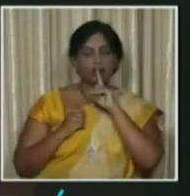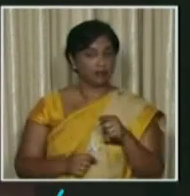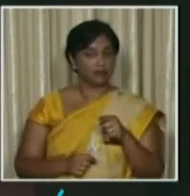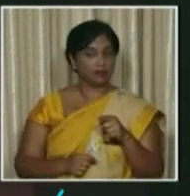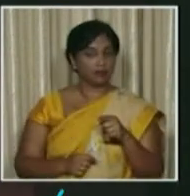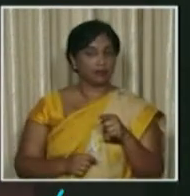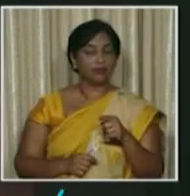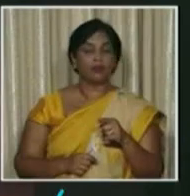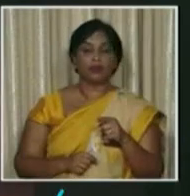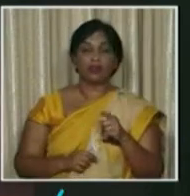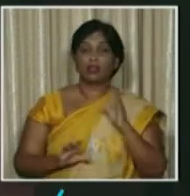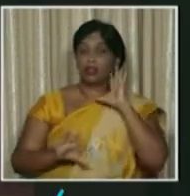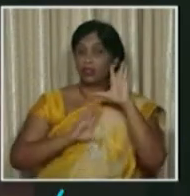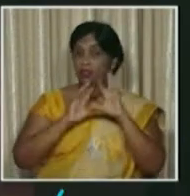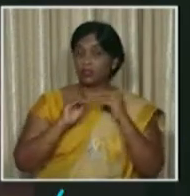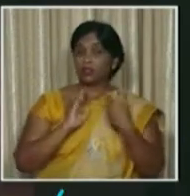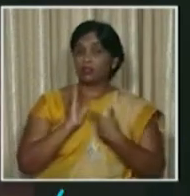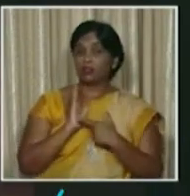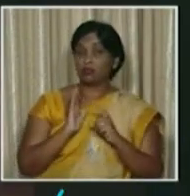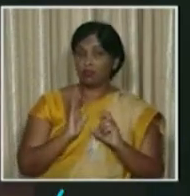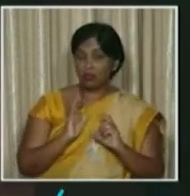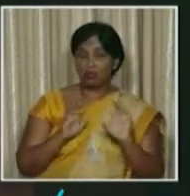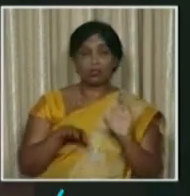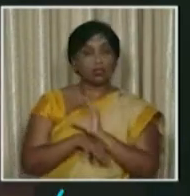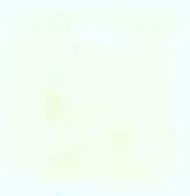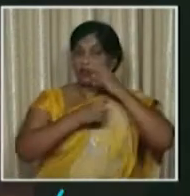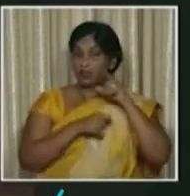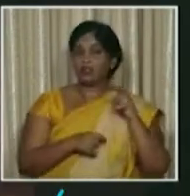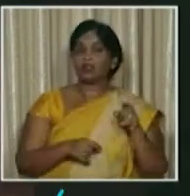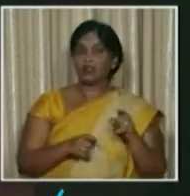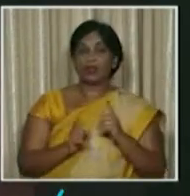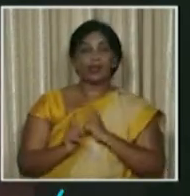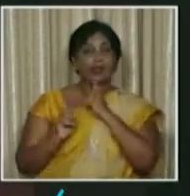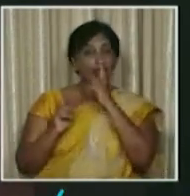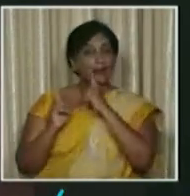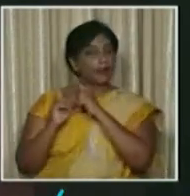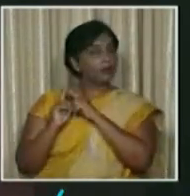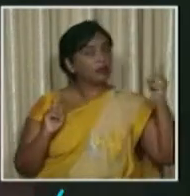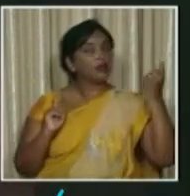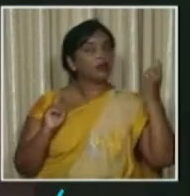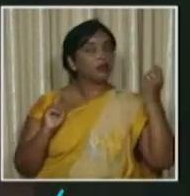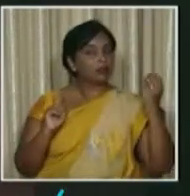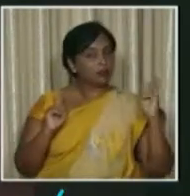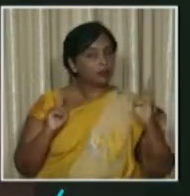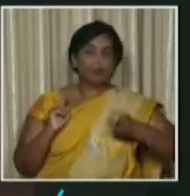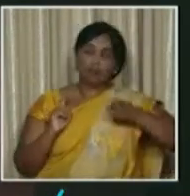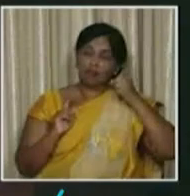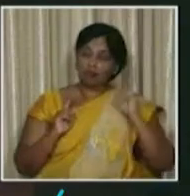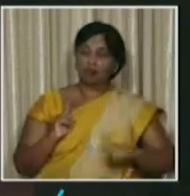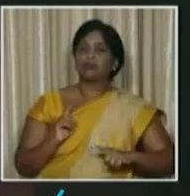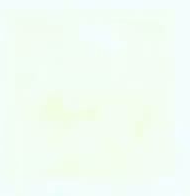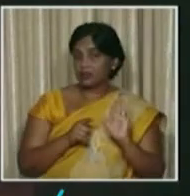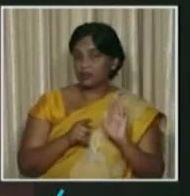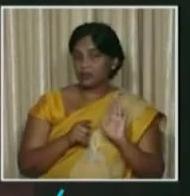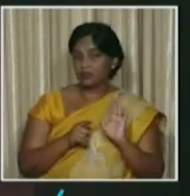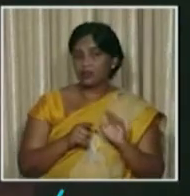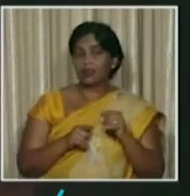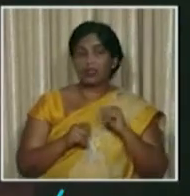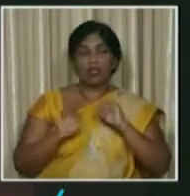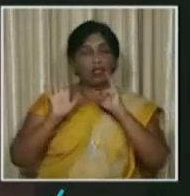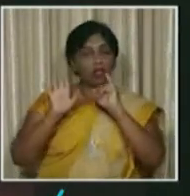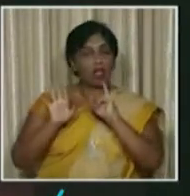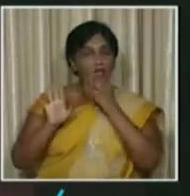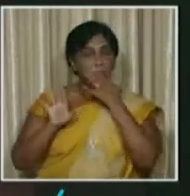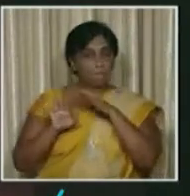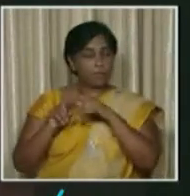ඔබතුමාට ඉන්ෆර්මේෂන් ටෙක්නොලොජි ඇන් කම්පියුටර් සයන්ස් 113 සබ්ජෙක්ට් එකක් අනිවාර්ය සබ්ජෙක්ට් එකක් කරන්න. දැන්